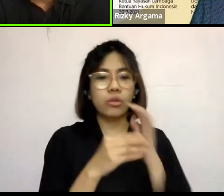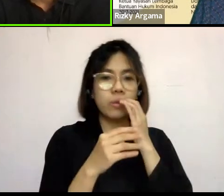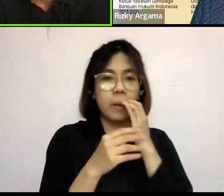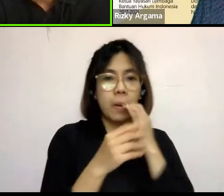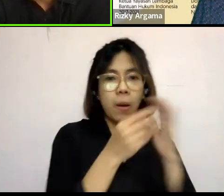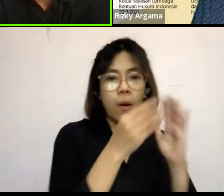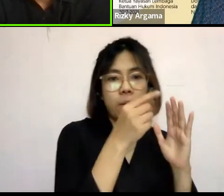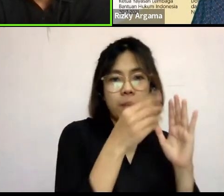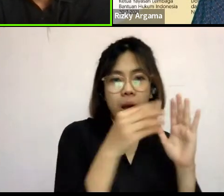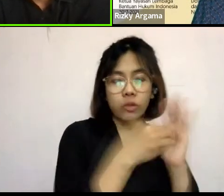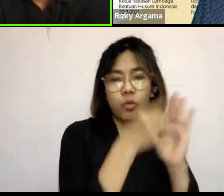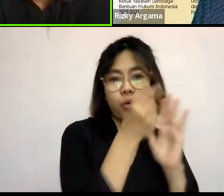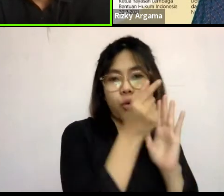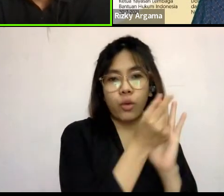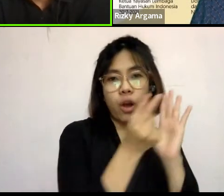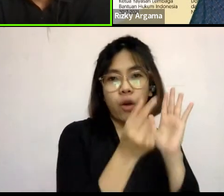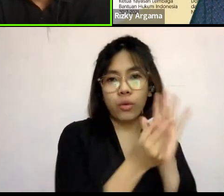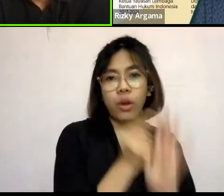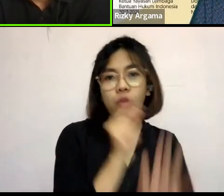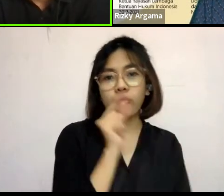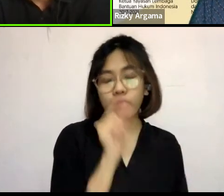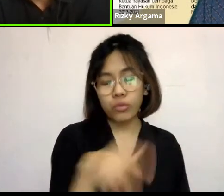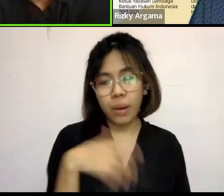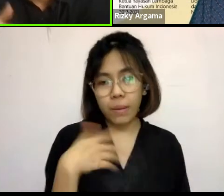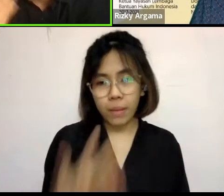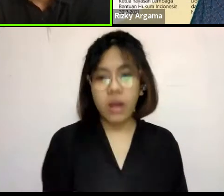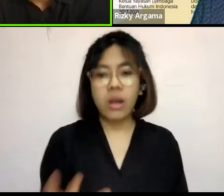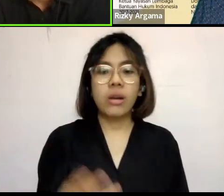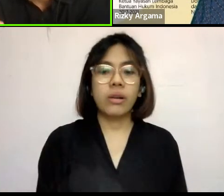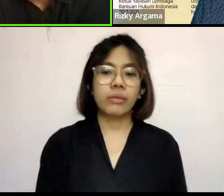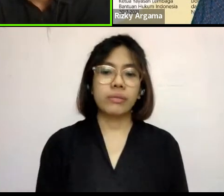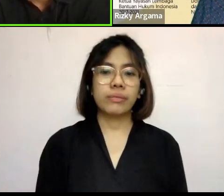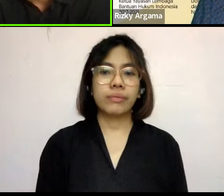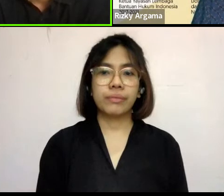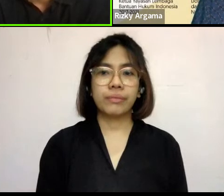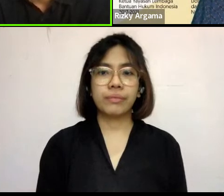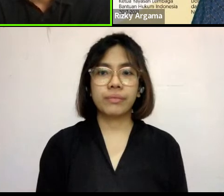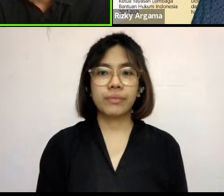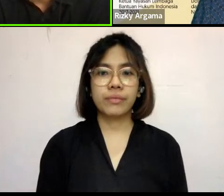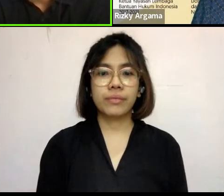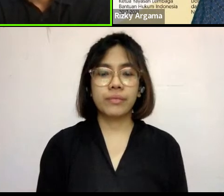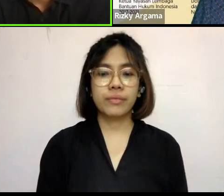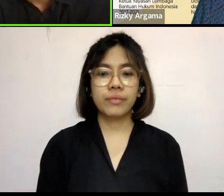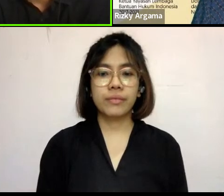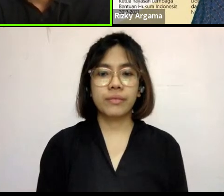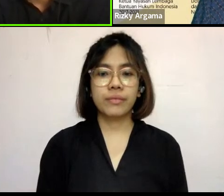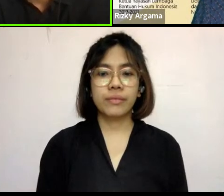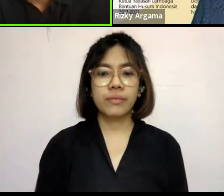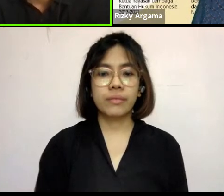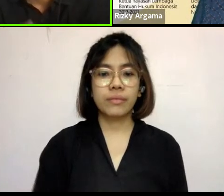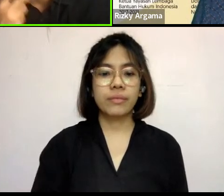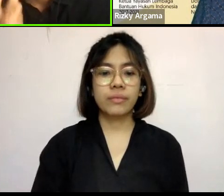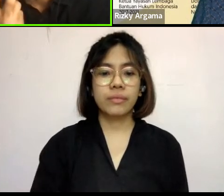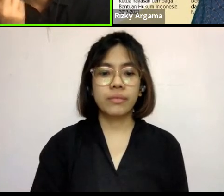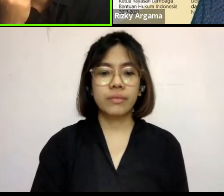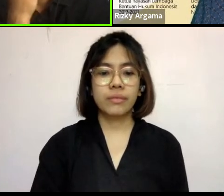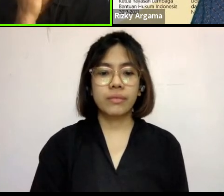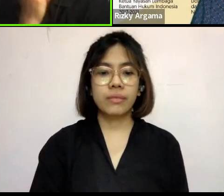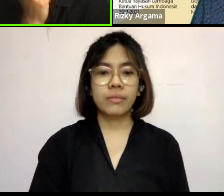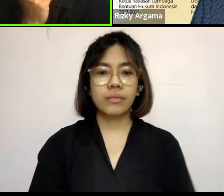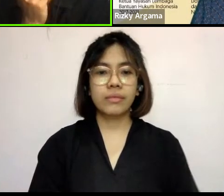mengendalikan eh atom cara menyetel mempermahal kayak